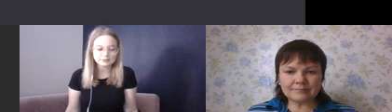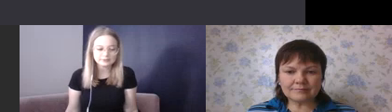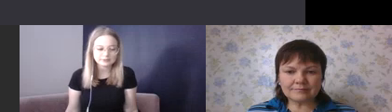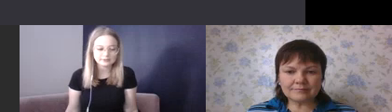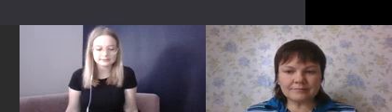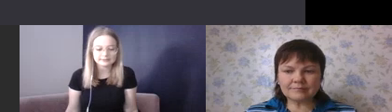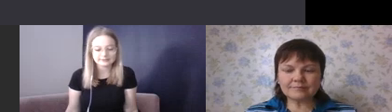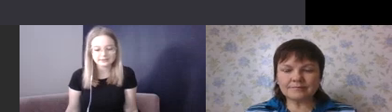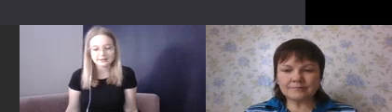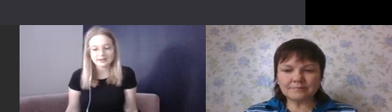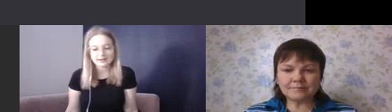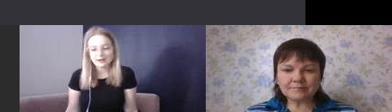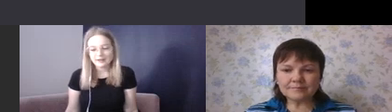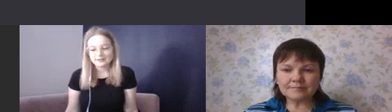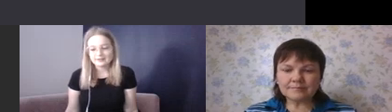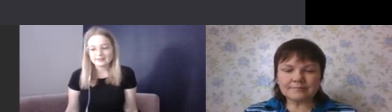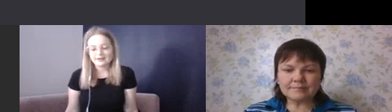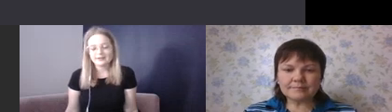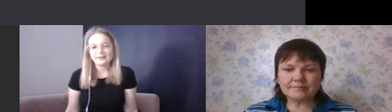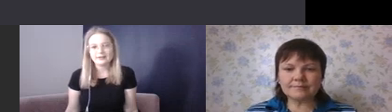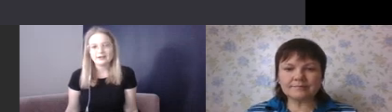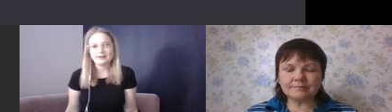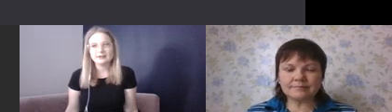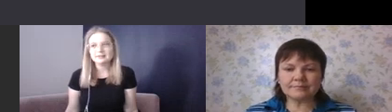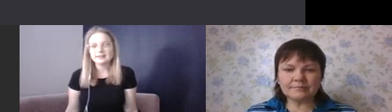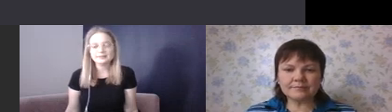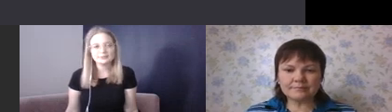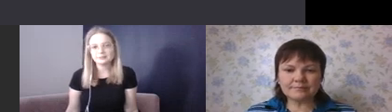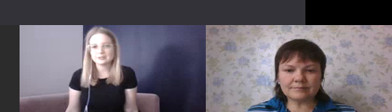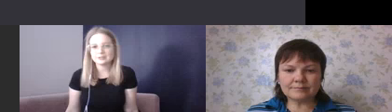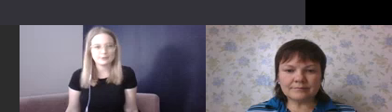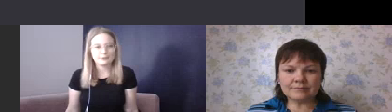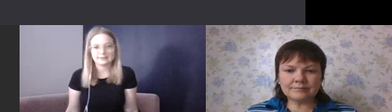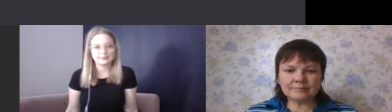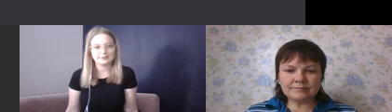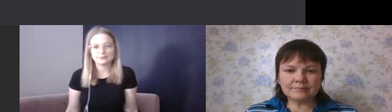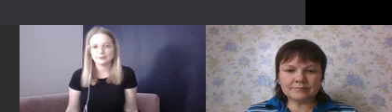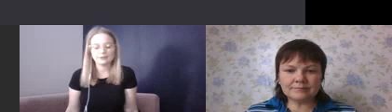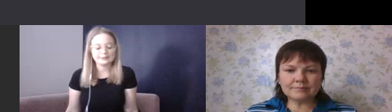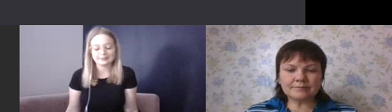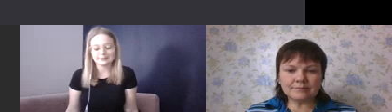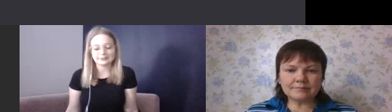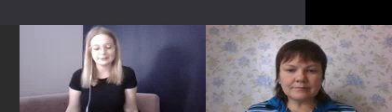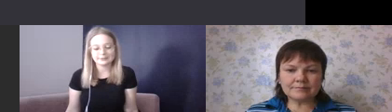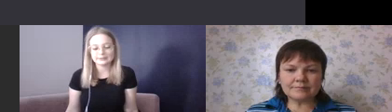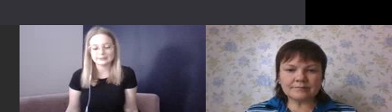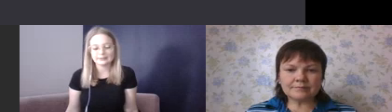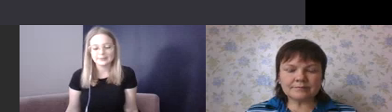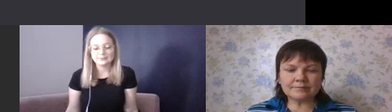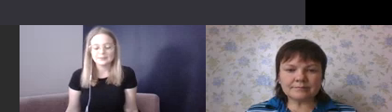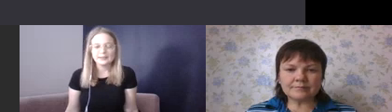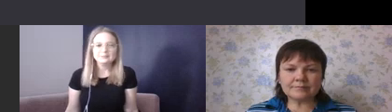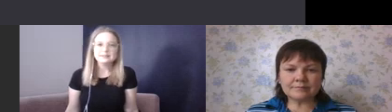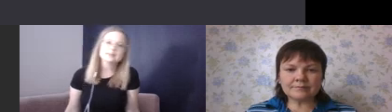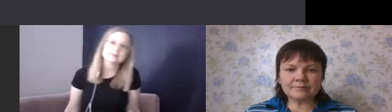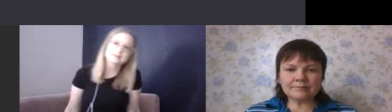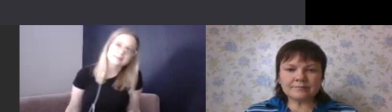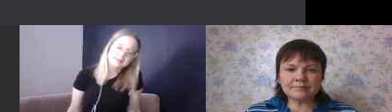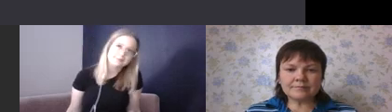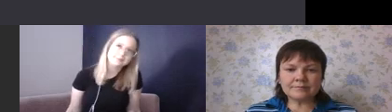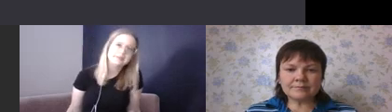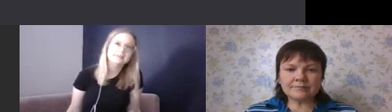käinud nõustamas koolides ka ja ka täiskasvanute puhul samamoodi, kes on juba koolid lõpetanud ja töötavad, et, et